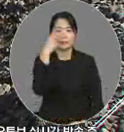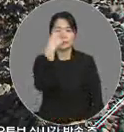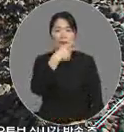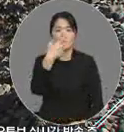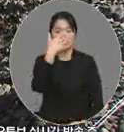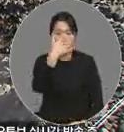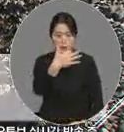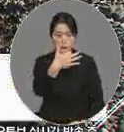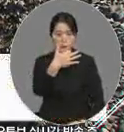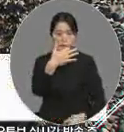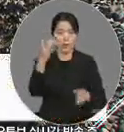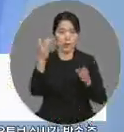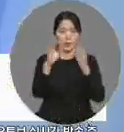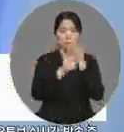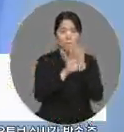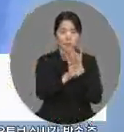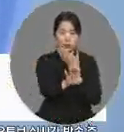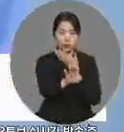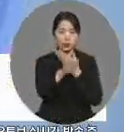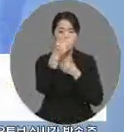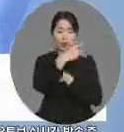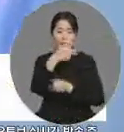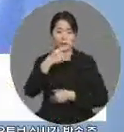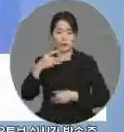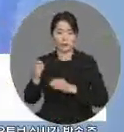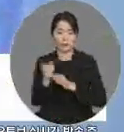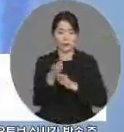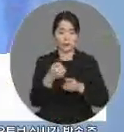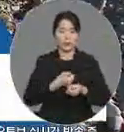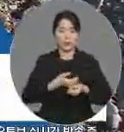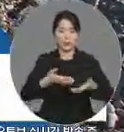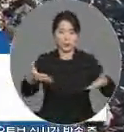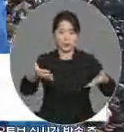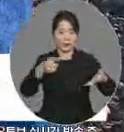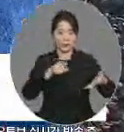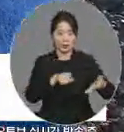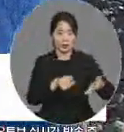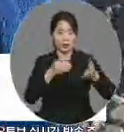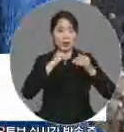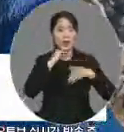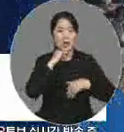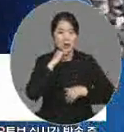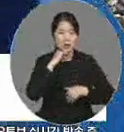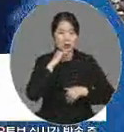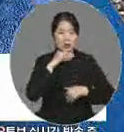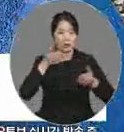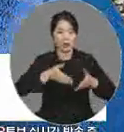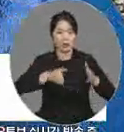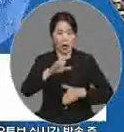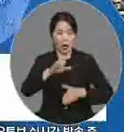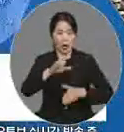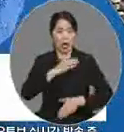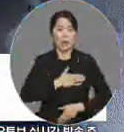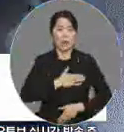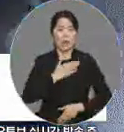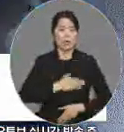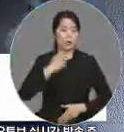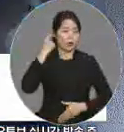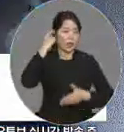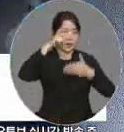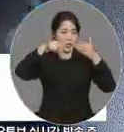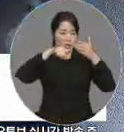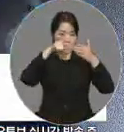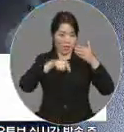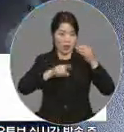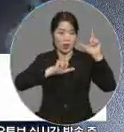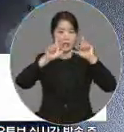2019년 이후 태화강에 방류된 연어에는 나이와 출생지를 알 수 있는 이성 무늬가 새겨져 있습니다.